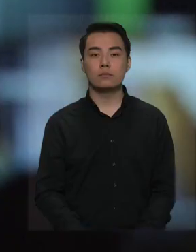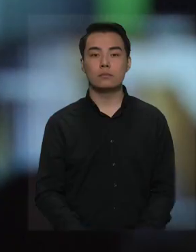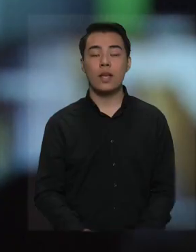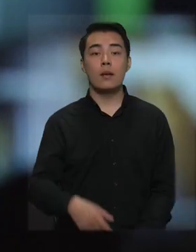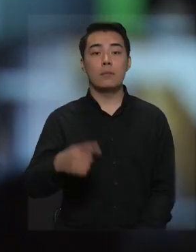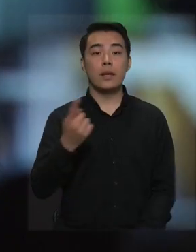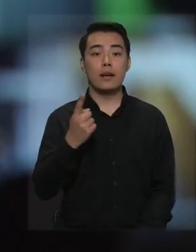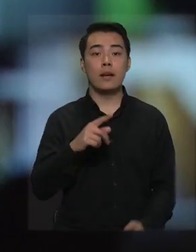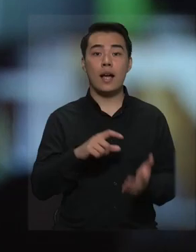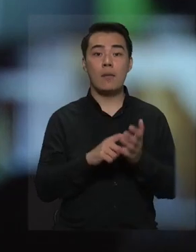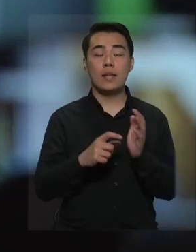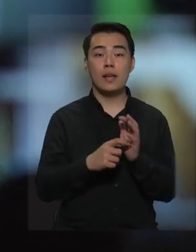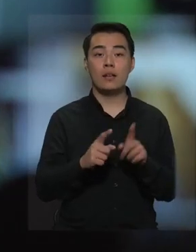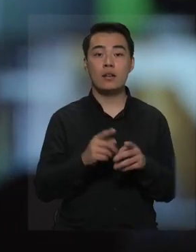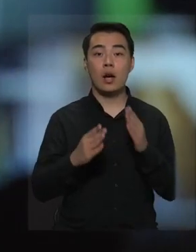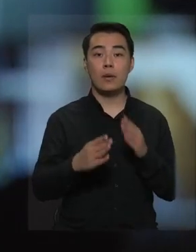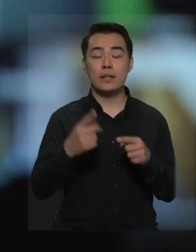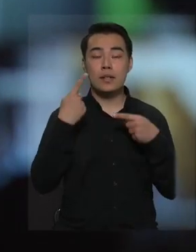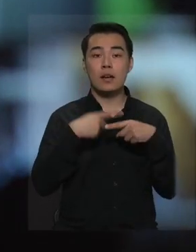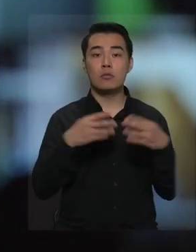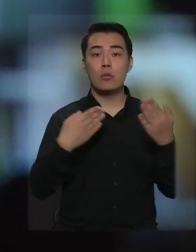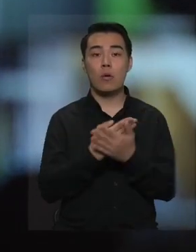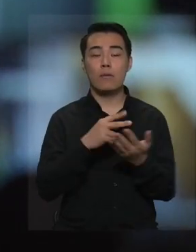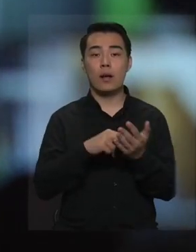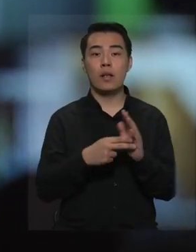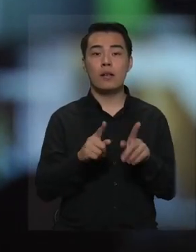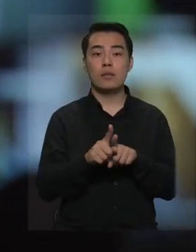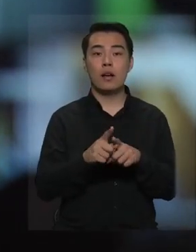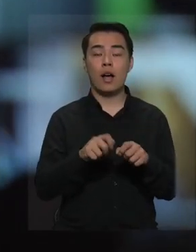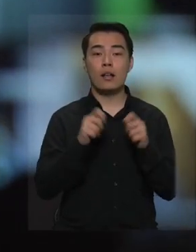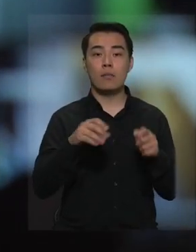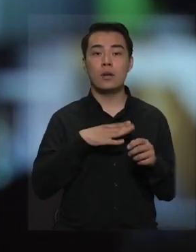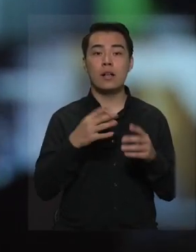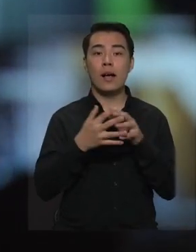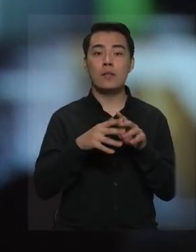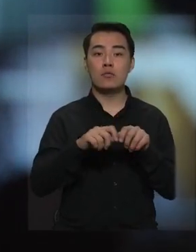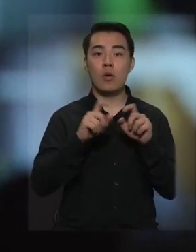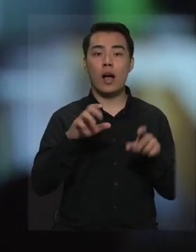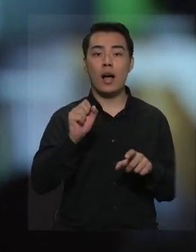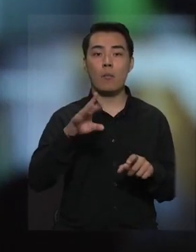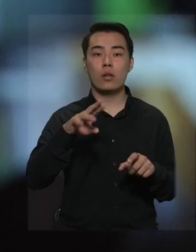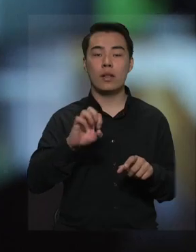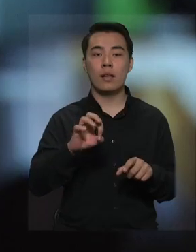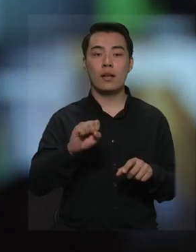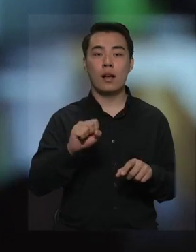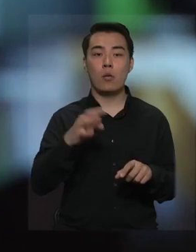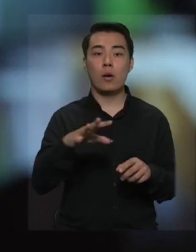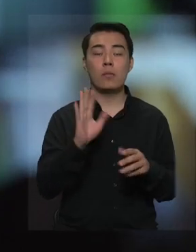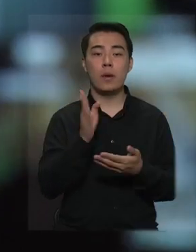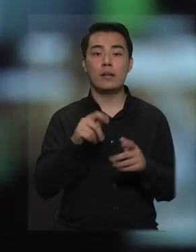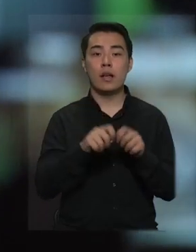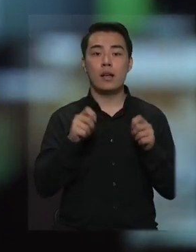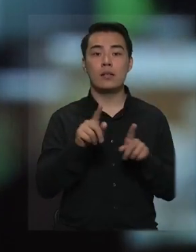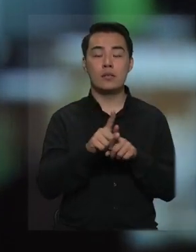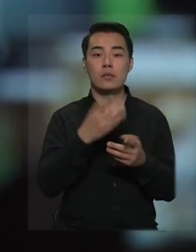первый кабинет робототехники нового формата открылся в сельская школе Акмолинская области на современный комплекс